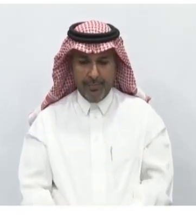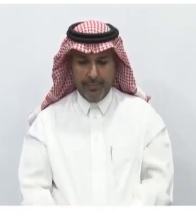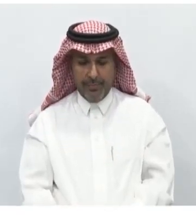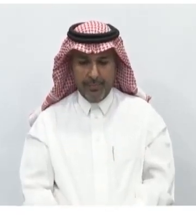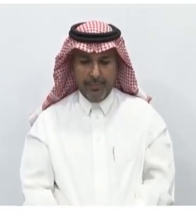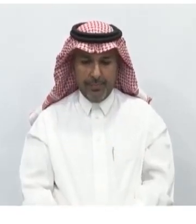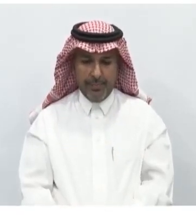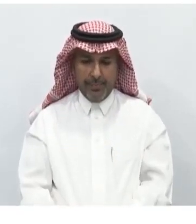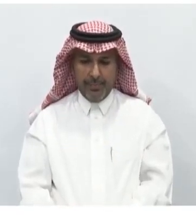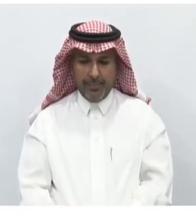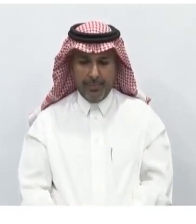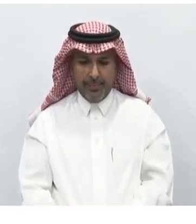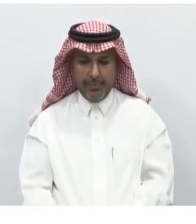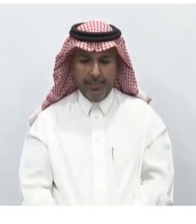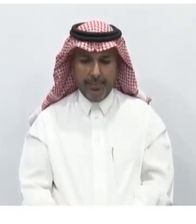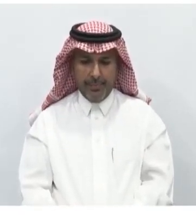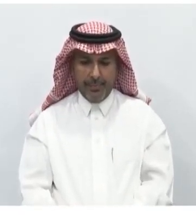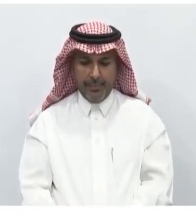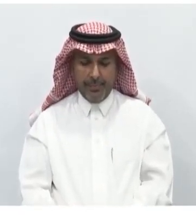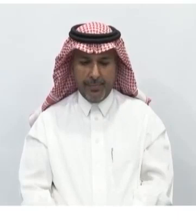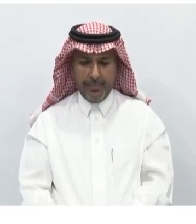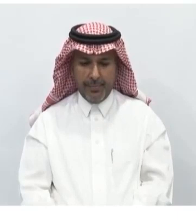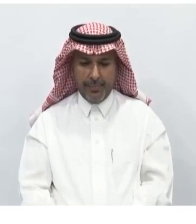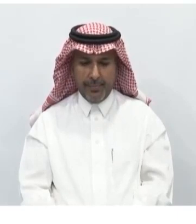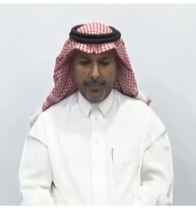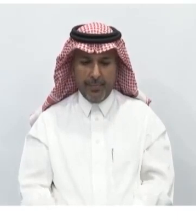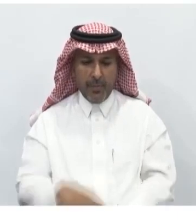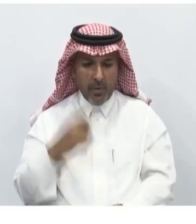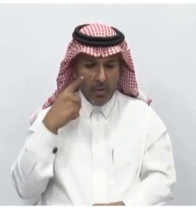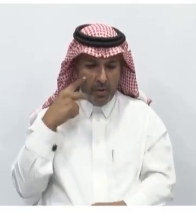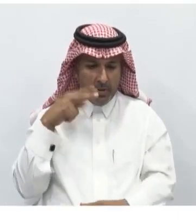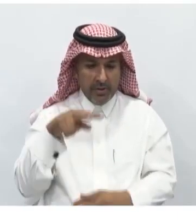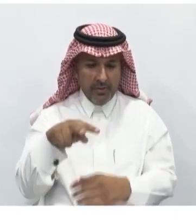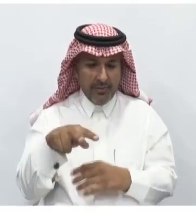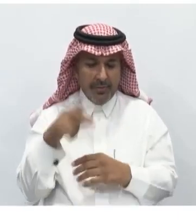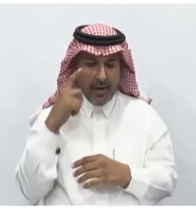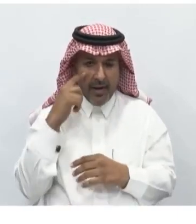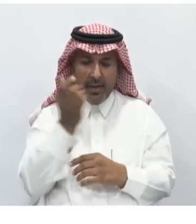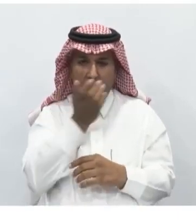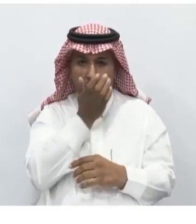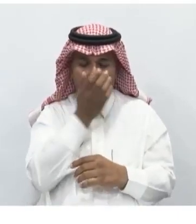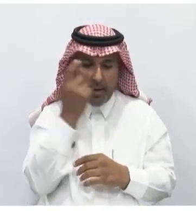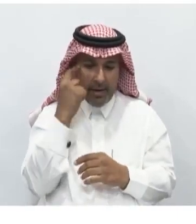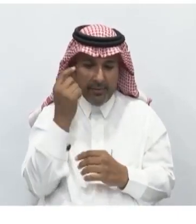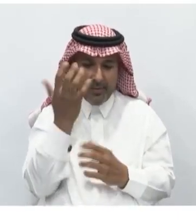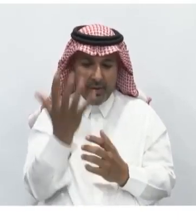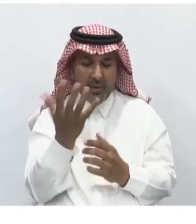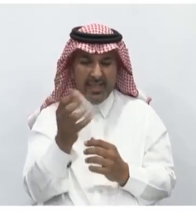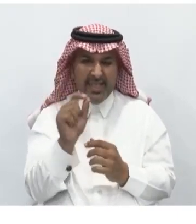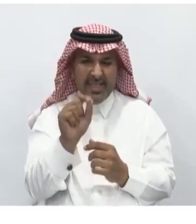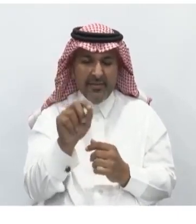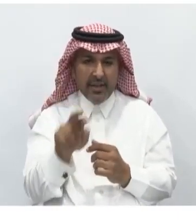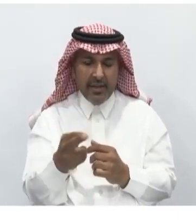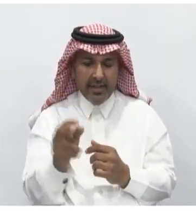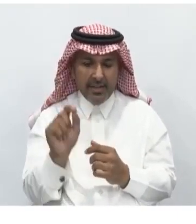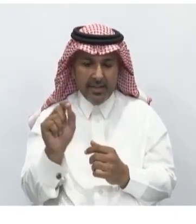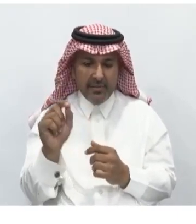يحتوي ملح مائي على 0.05 مول من الماء لكل. 0.005998